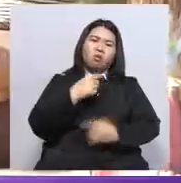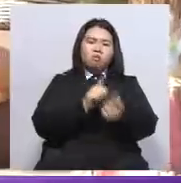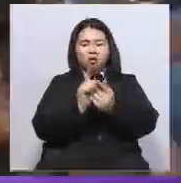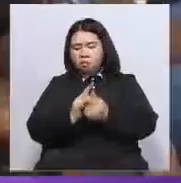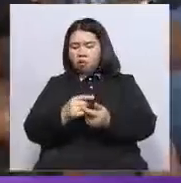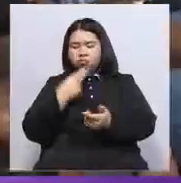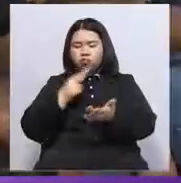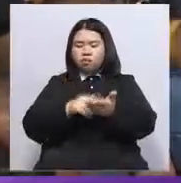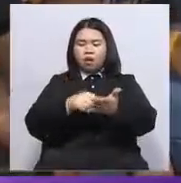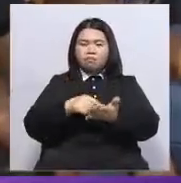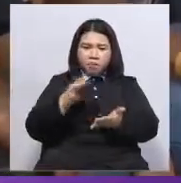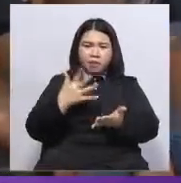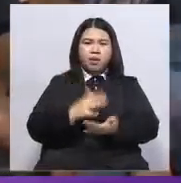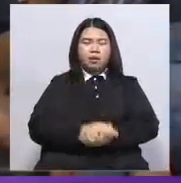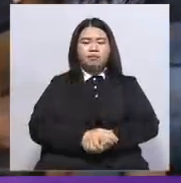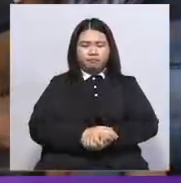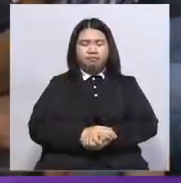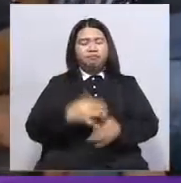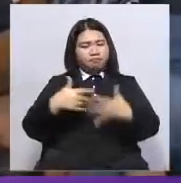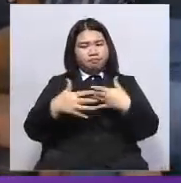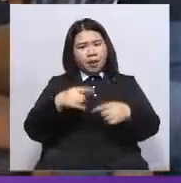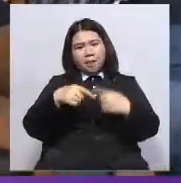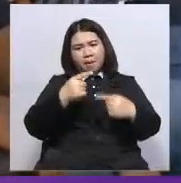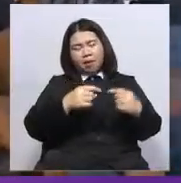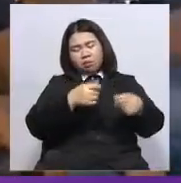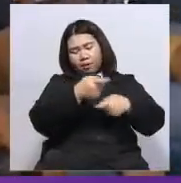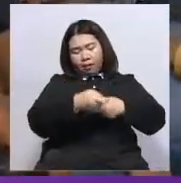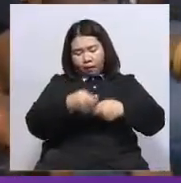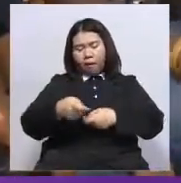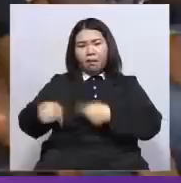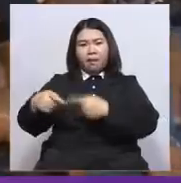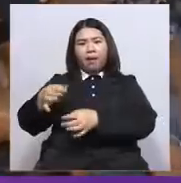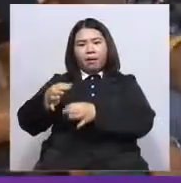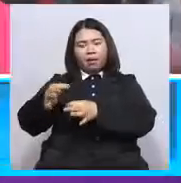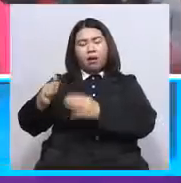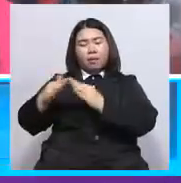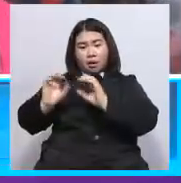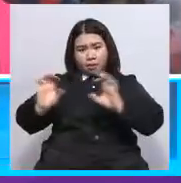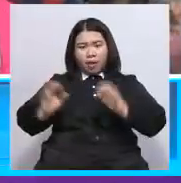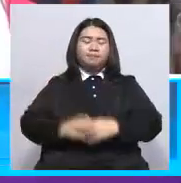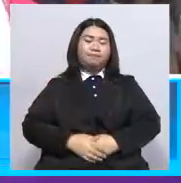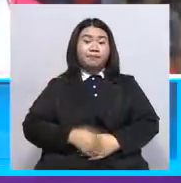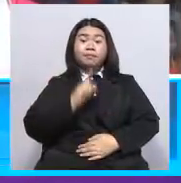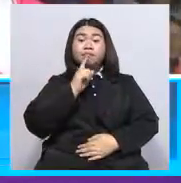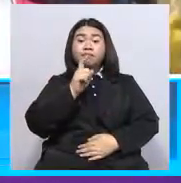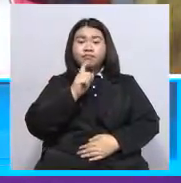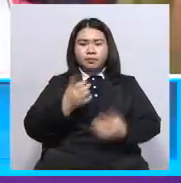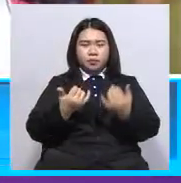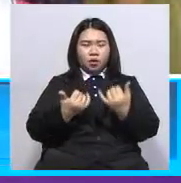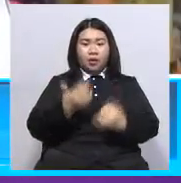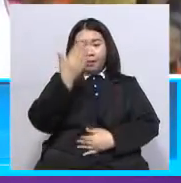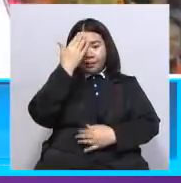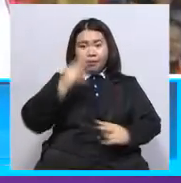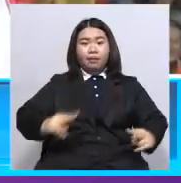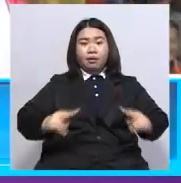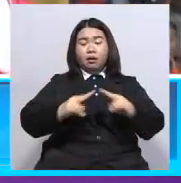ารับหนังสือว่ามารับฟังความคิดเห็นของพวกเขาค่ะ ทีนี้บรรยากาศล่าสุดณขณะนี้นะครับที่หน้